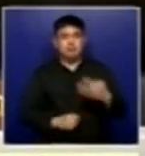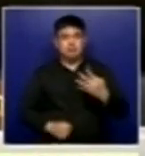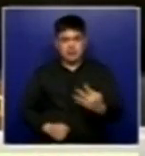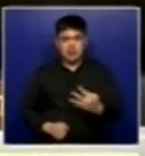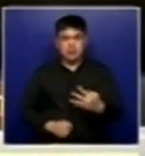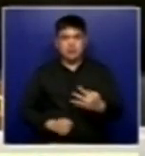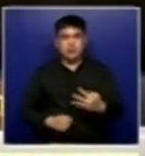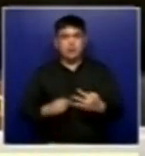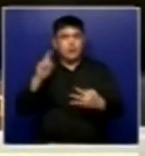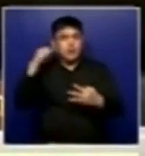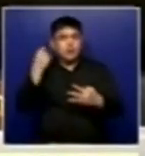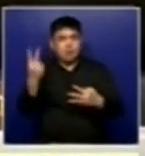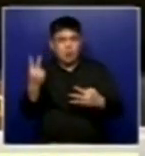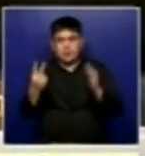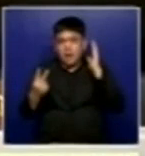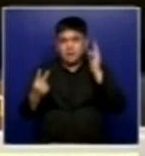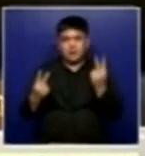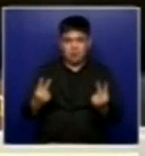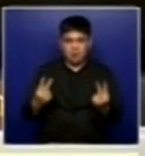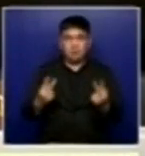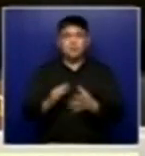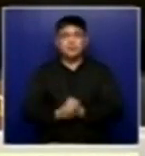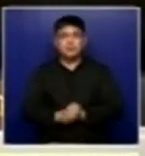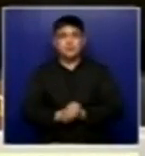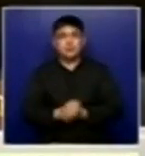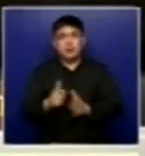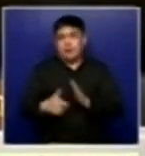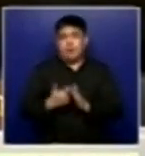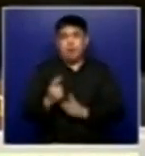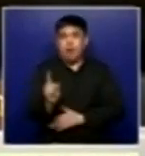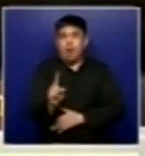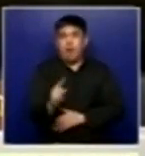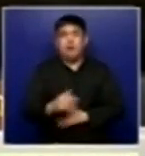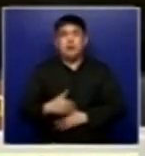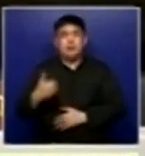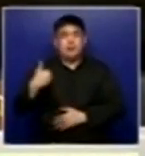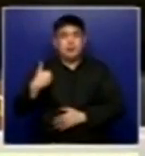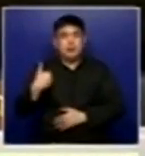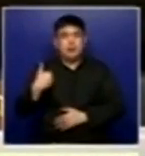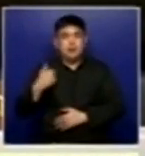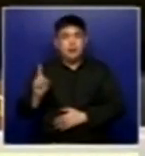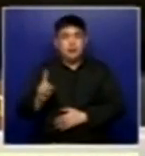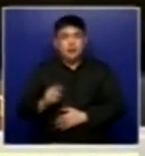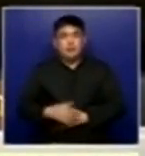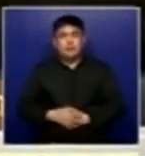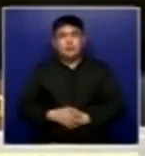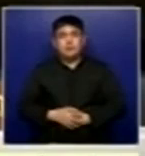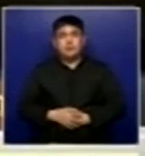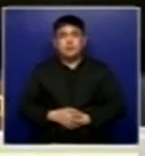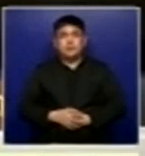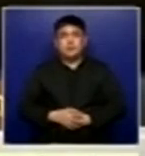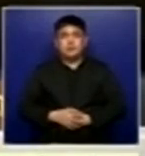แล้วก็ชาย2คนซึ่งสาเหตุเบื้องต้นนะครับการสอบสวนเบื้องต้นของเจ้าหน้าที่นั้น